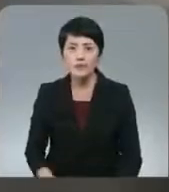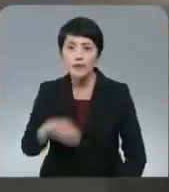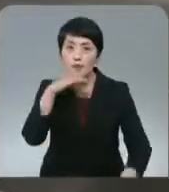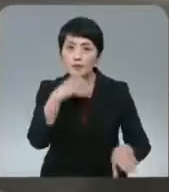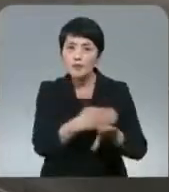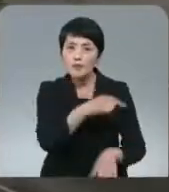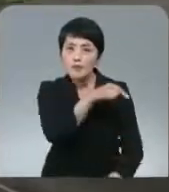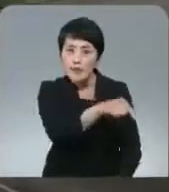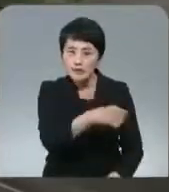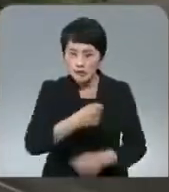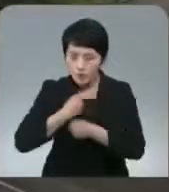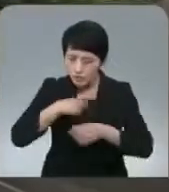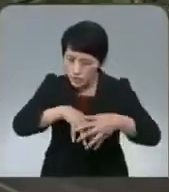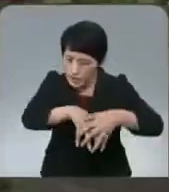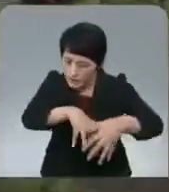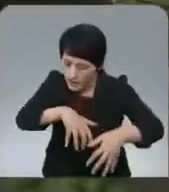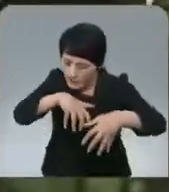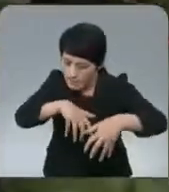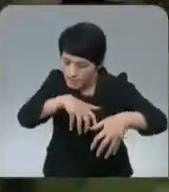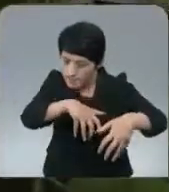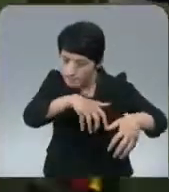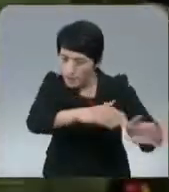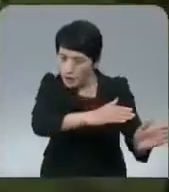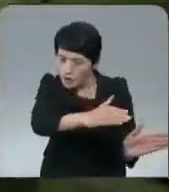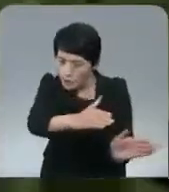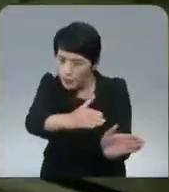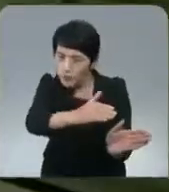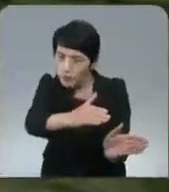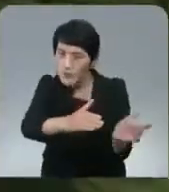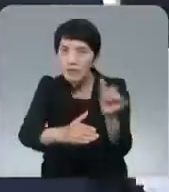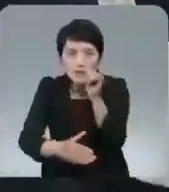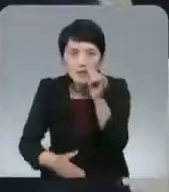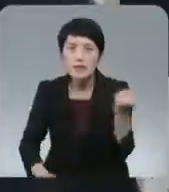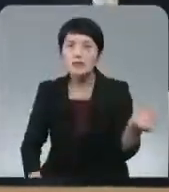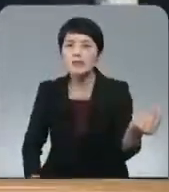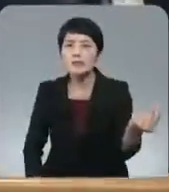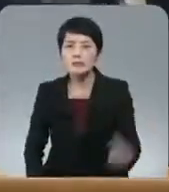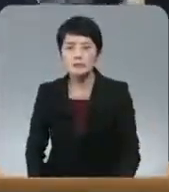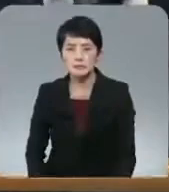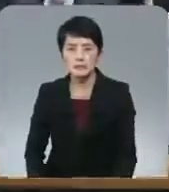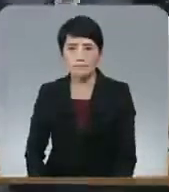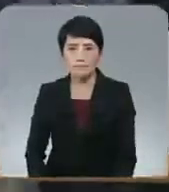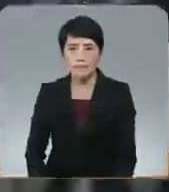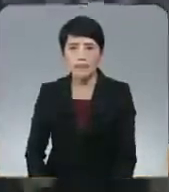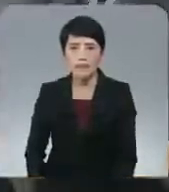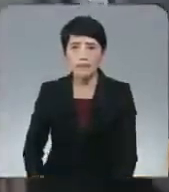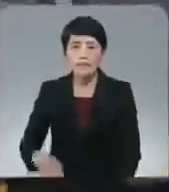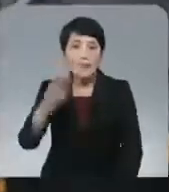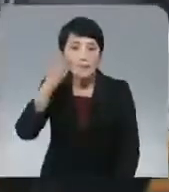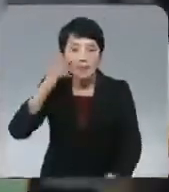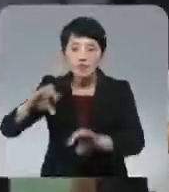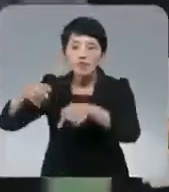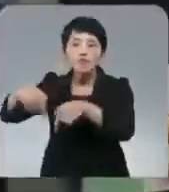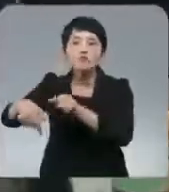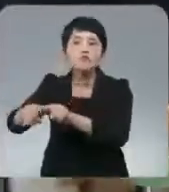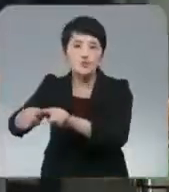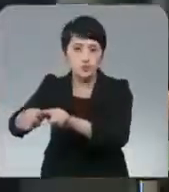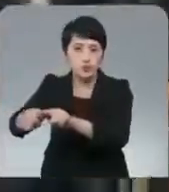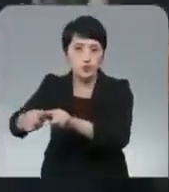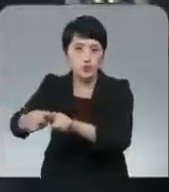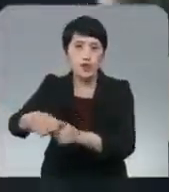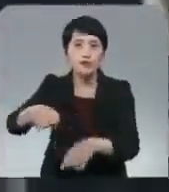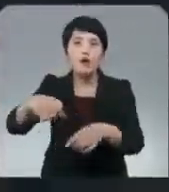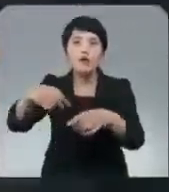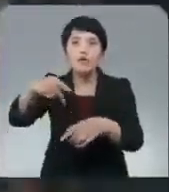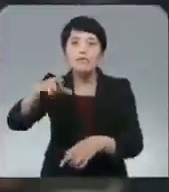cũng trùng với thời điểm Bắc Triều Tiên tổ chức nhiều sự kiện lớn như kỷ niệm 90 năm thành lập quân đội được đi miền Bắc đang huy động số lượng lớn nhân